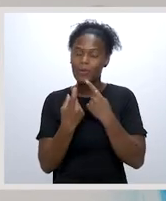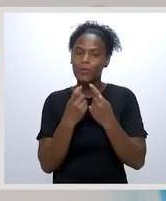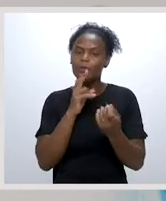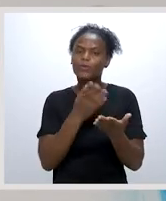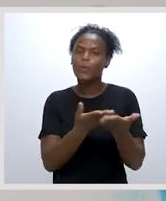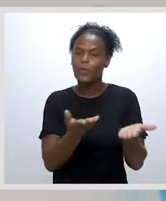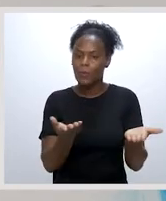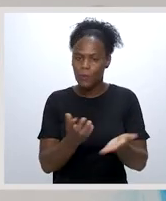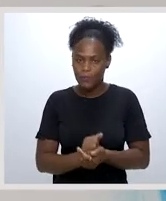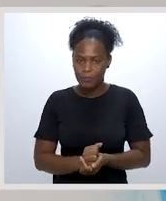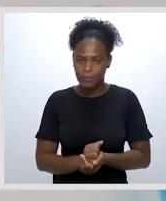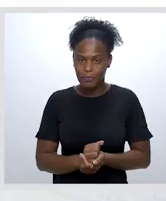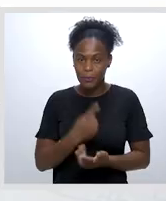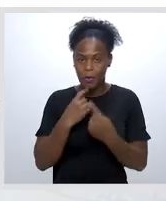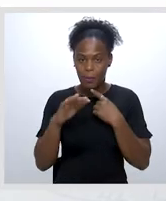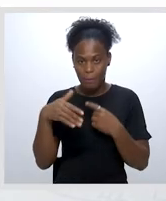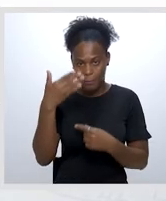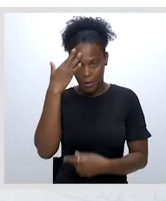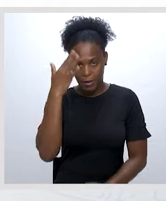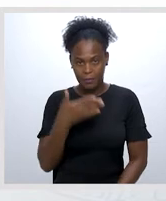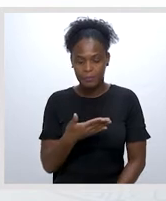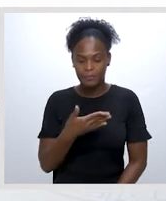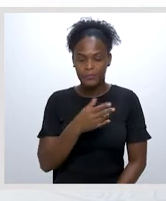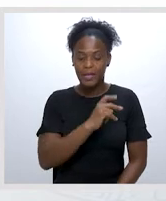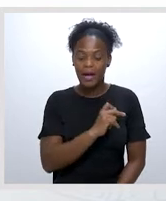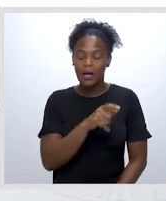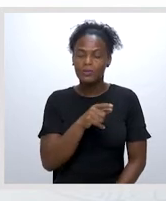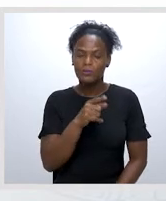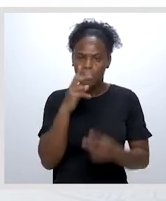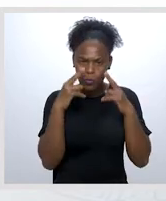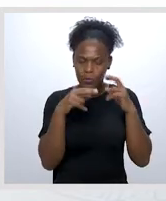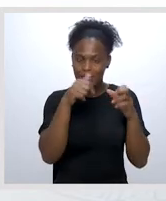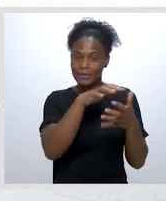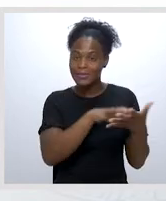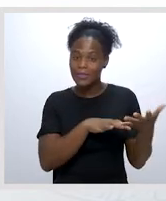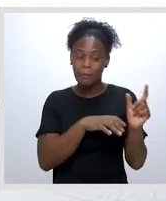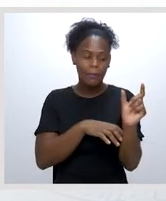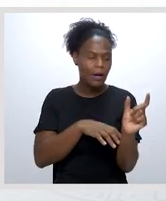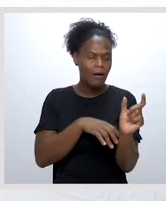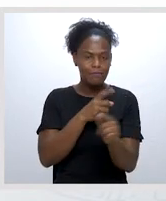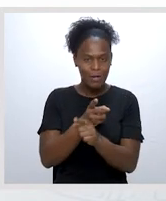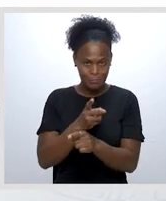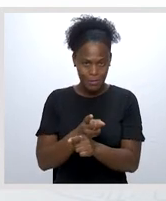questions. Première question. A. Trouve dans le texte les mots équivalents.